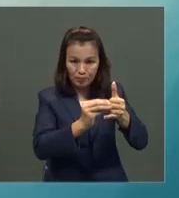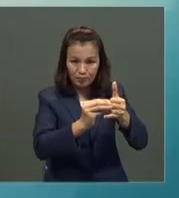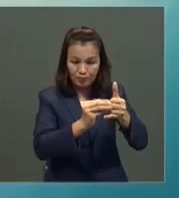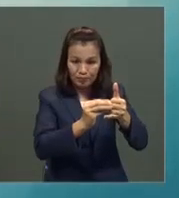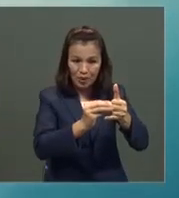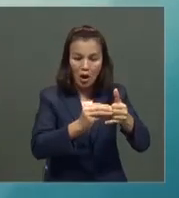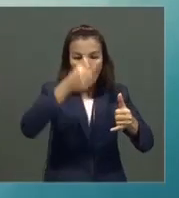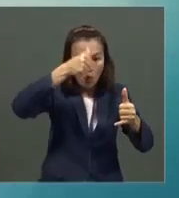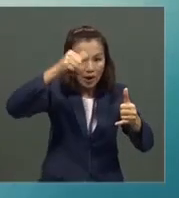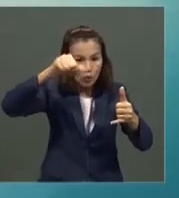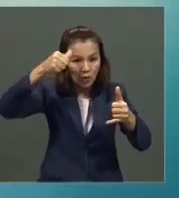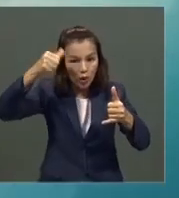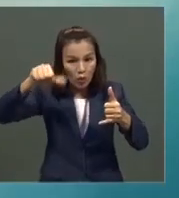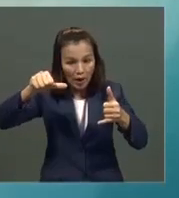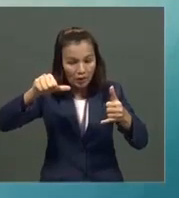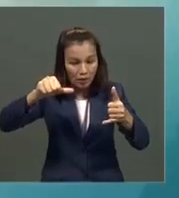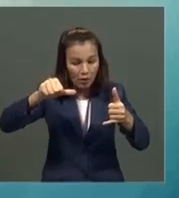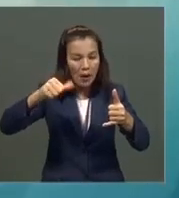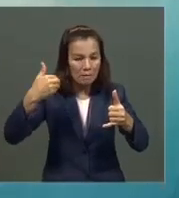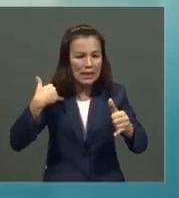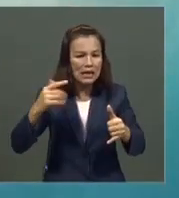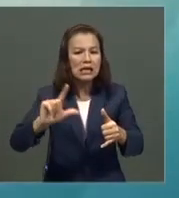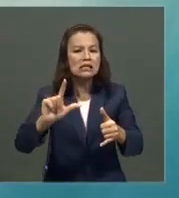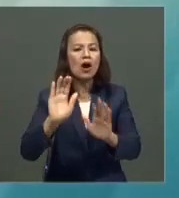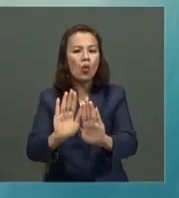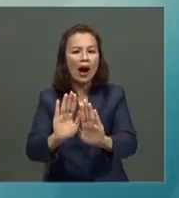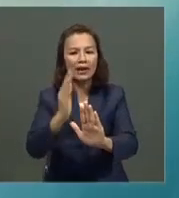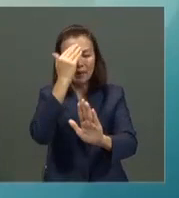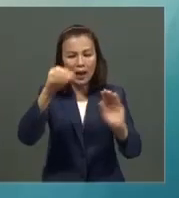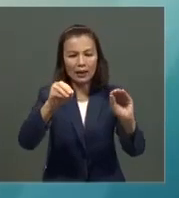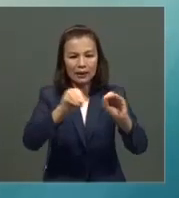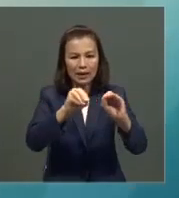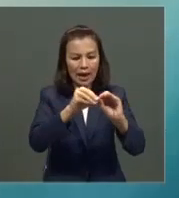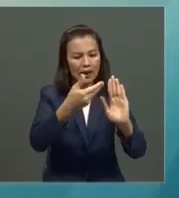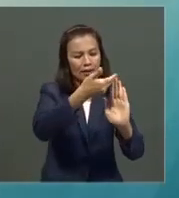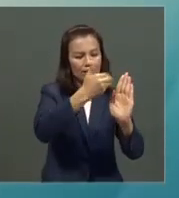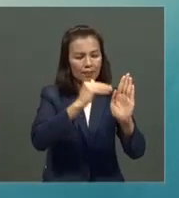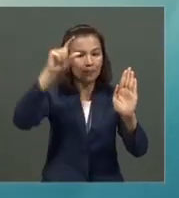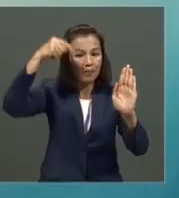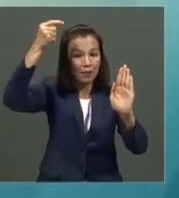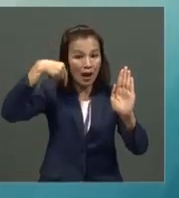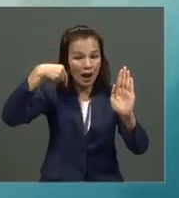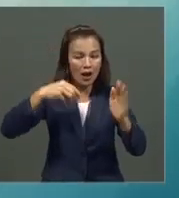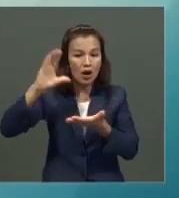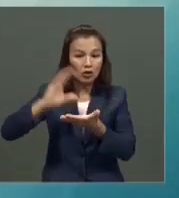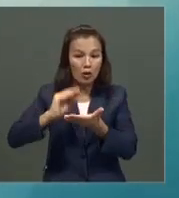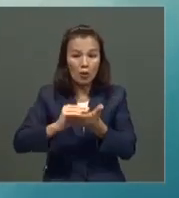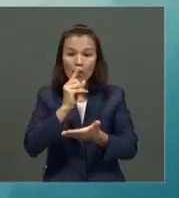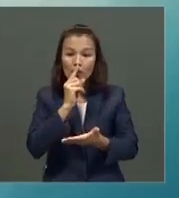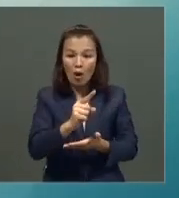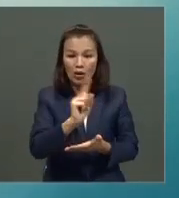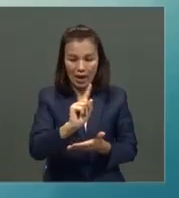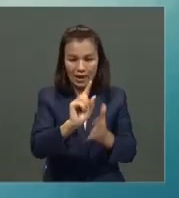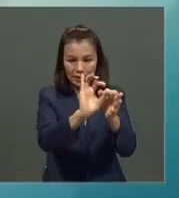กันแล้วนะคะแต่ว่ายังคงต้องติดเหลืองไว้ค่ะเพราะว่าเขามีชายแดนติดกับเพื่อนบ้านมีประชาชนรายงานมาด้วยนะคะว่าช่